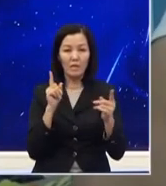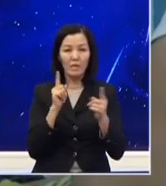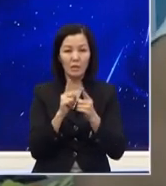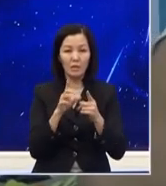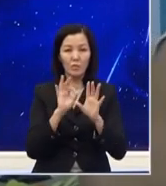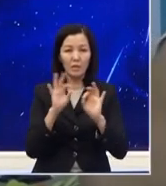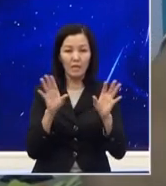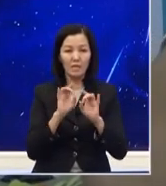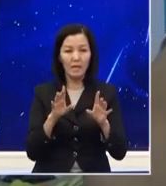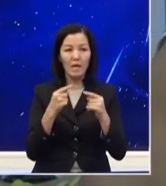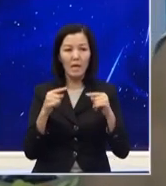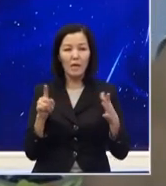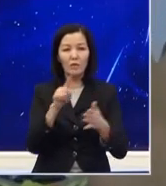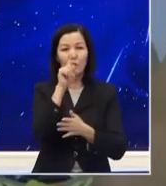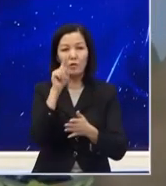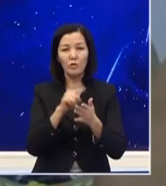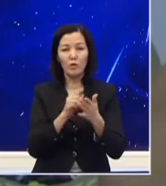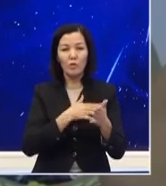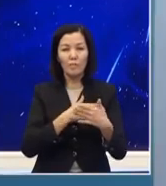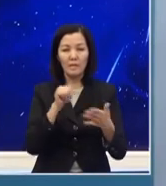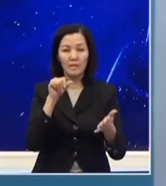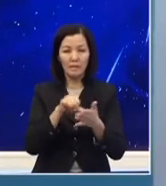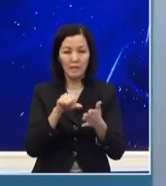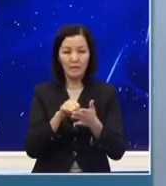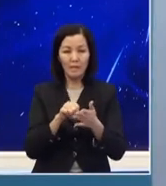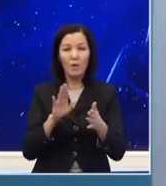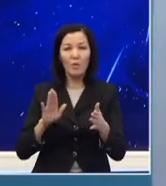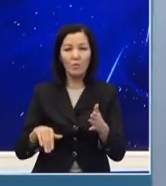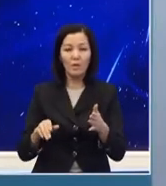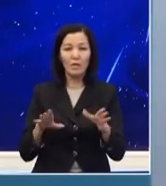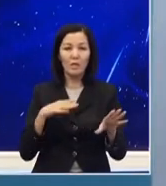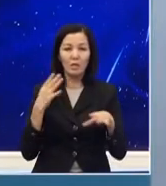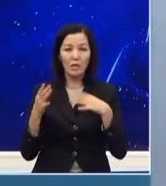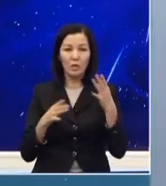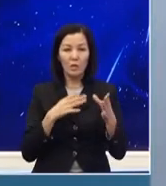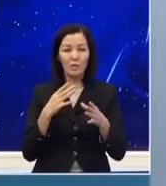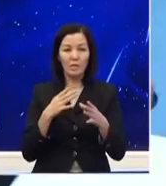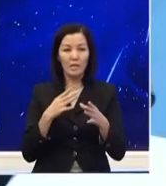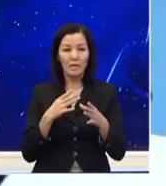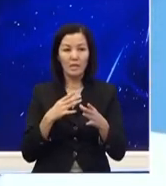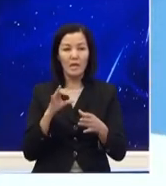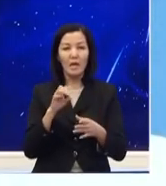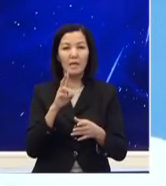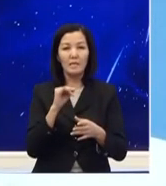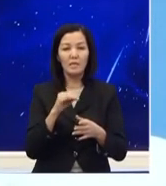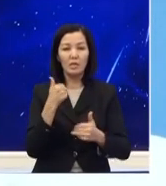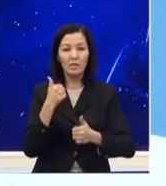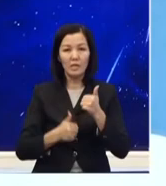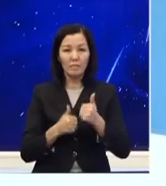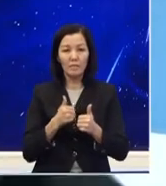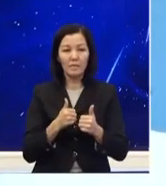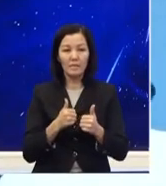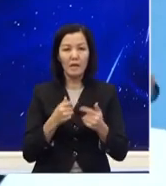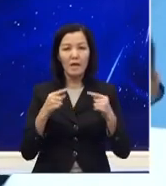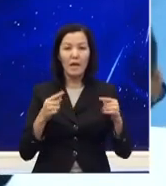Балалар болса, түрлі сұрақтар қойып, белсенділік танытты. Содан кейін жаттығуға кезек келді. Асылжан Бақытжанұлы жарыс барысында